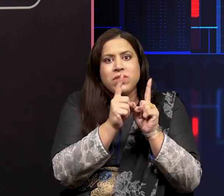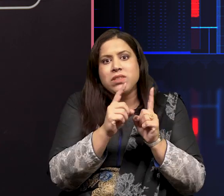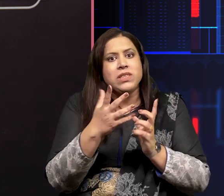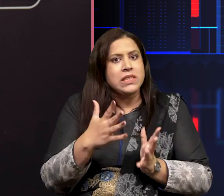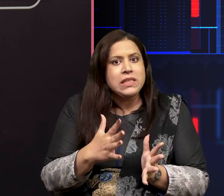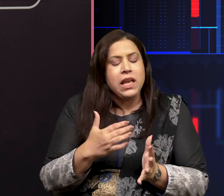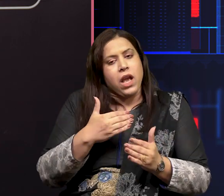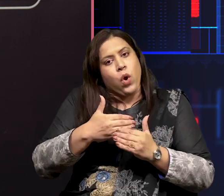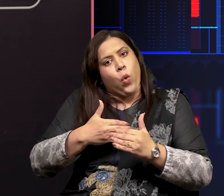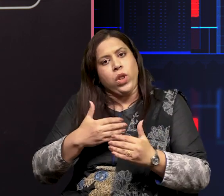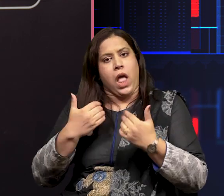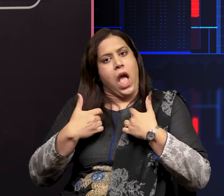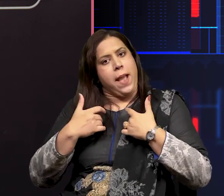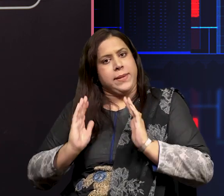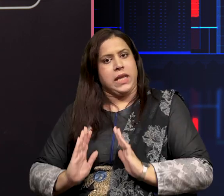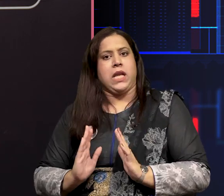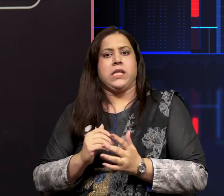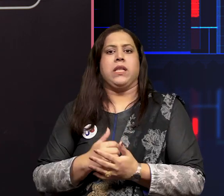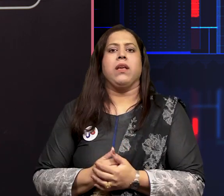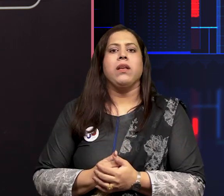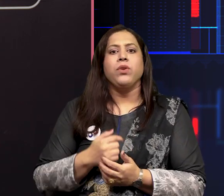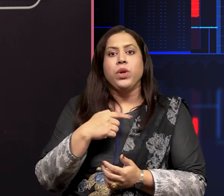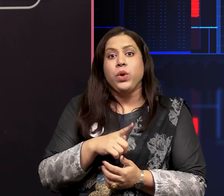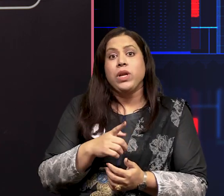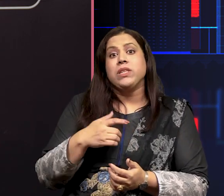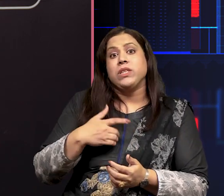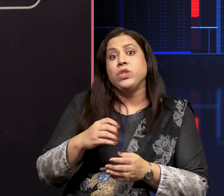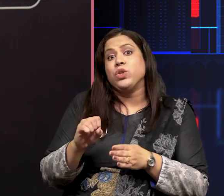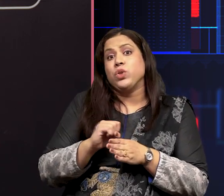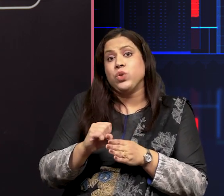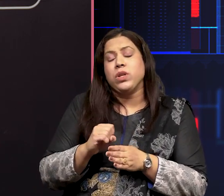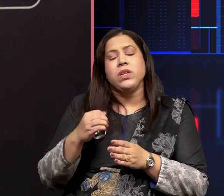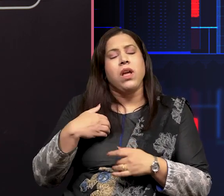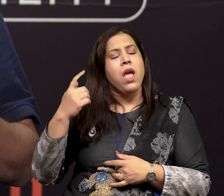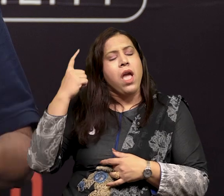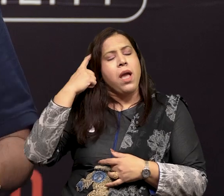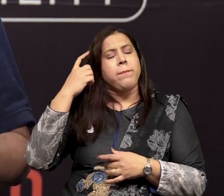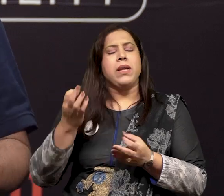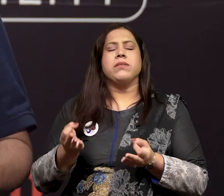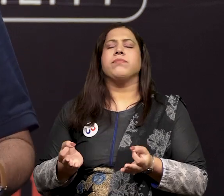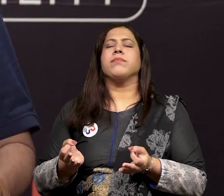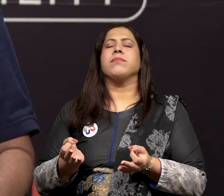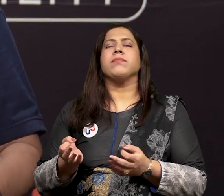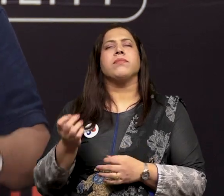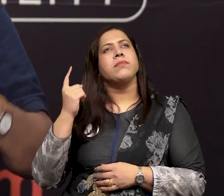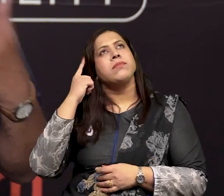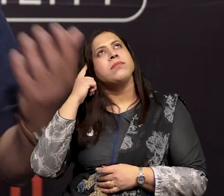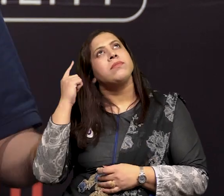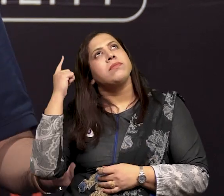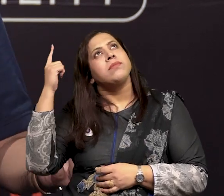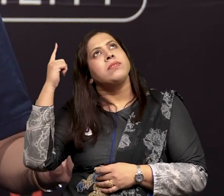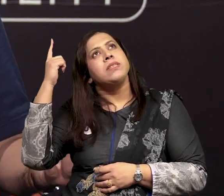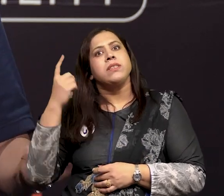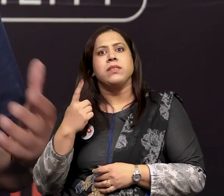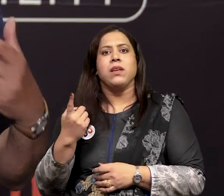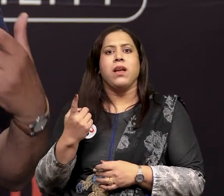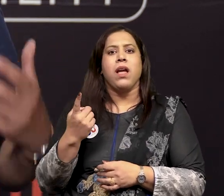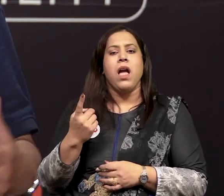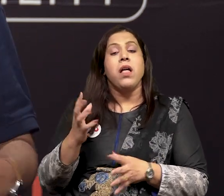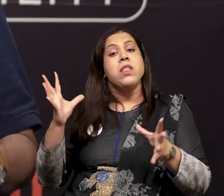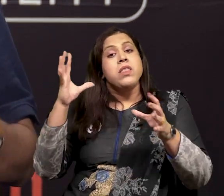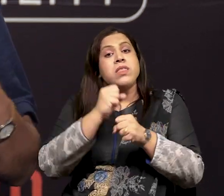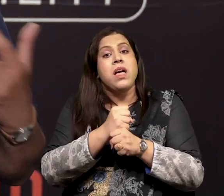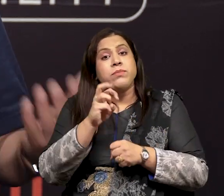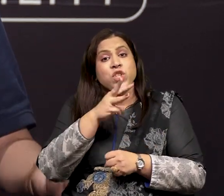से नहीं है, तो आप यू लुक बैक एट योर सेल्फ एंड देन यू कैन यूज़ योर इमेजिनेशन एंड यू कैन गो टू प्लेसेस लाइक